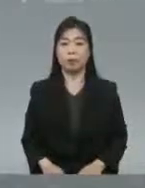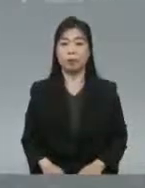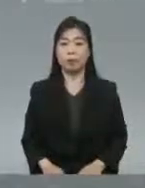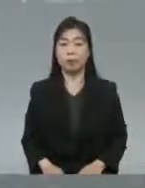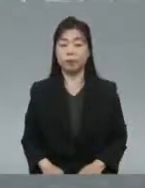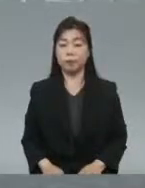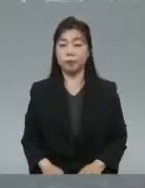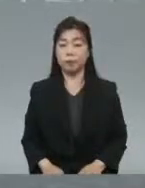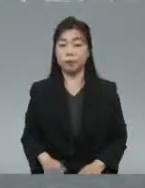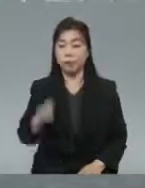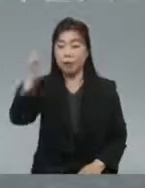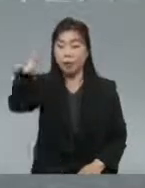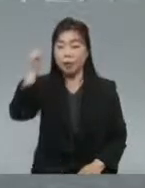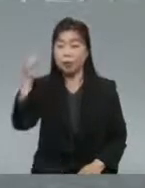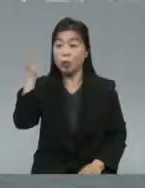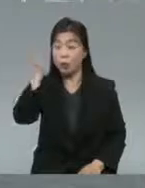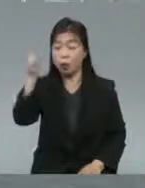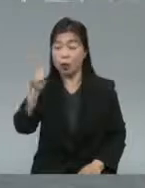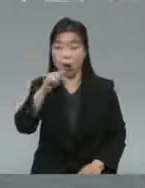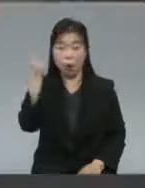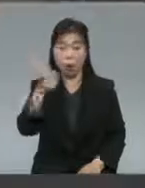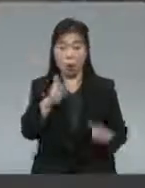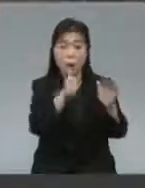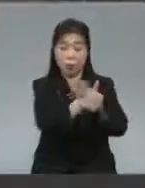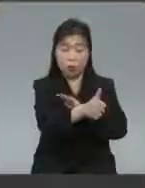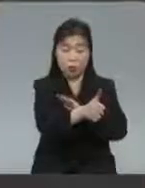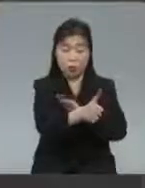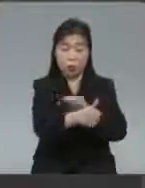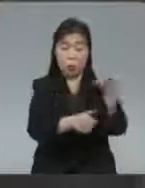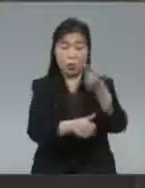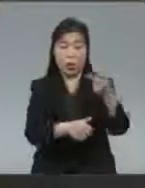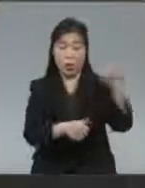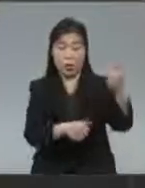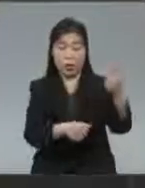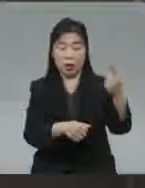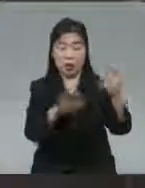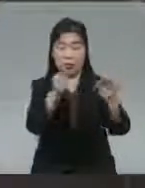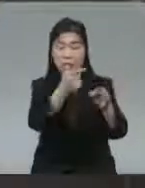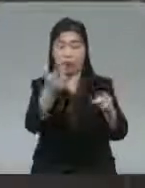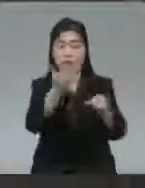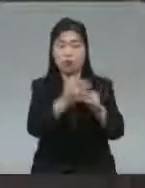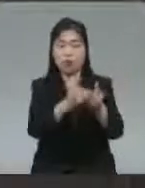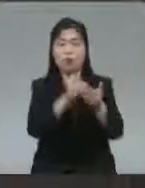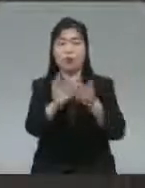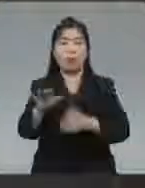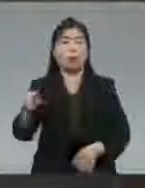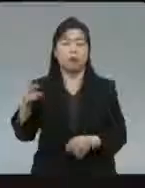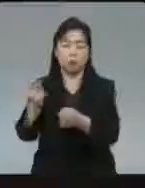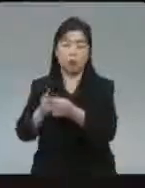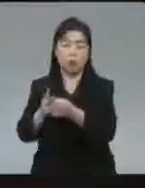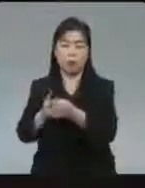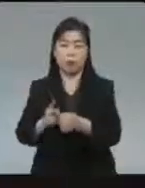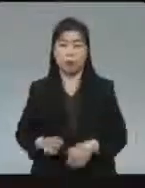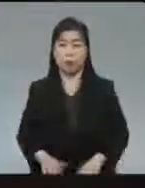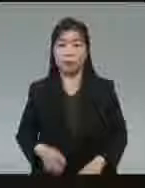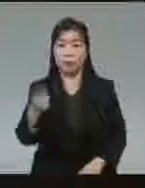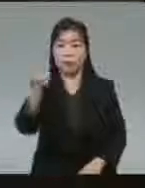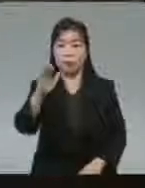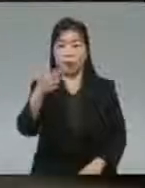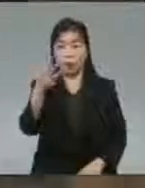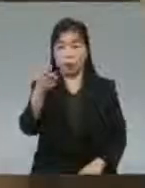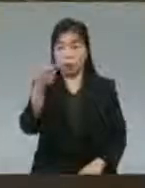た分大統領はハンガリー訪問期間中アート l 大統領と首脳会談を行う